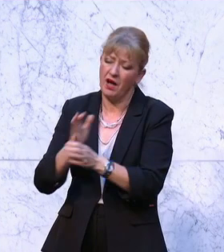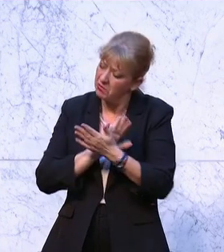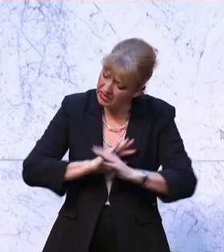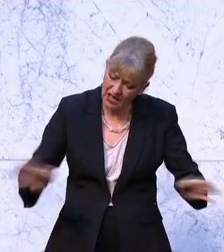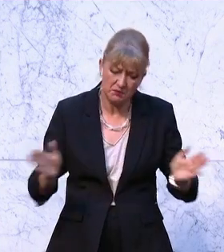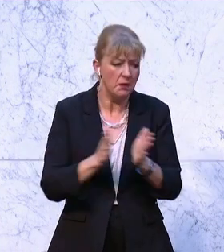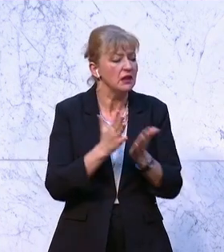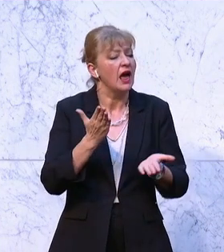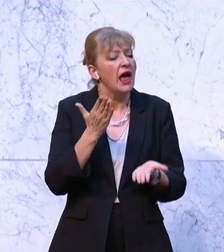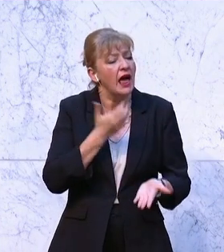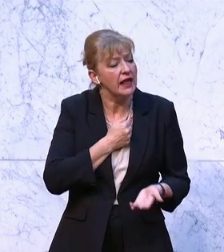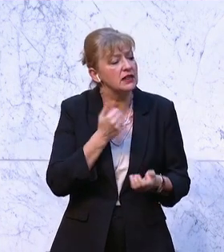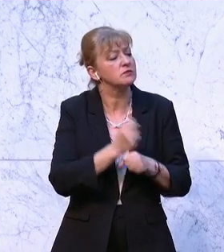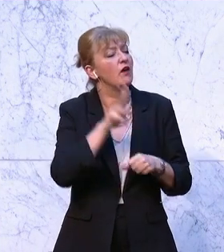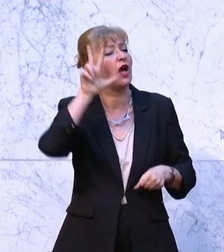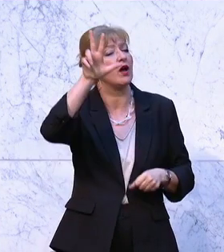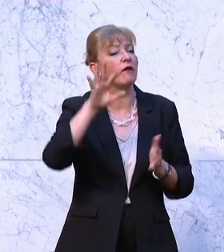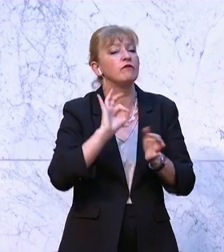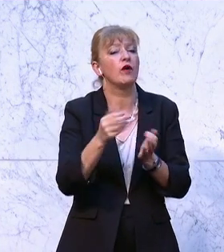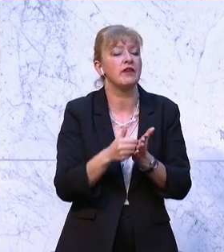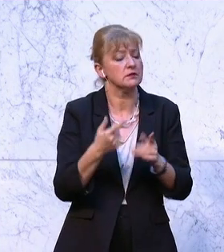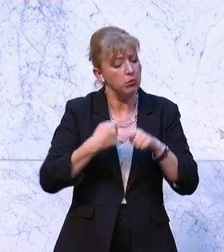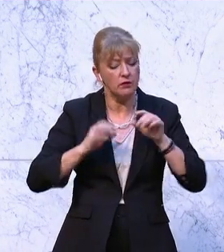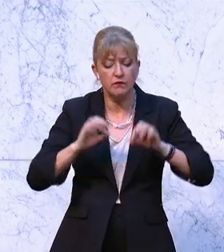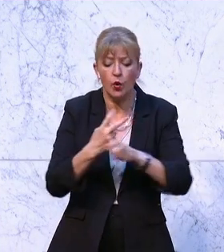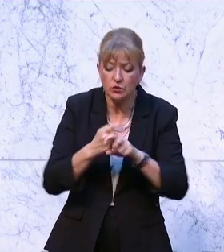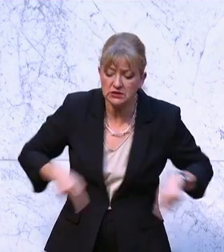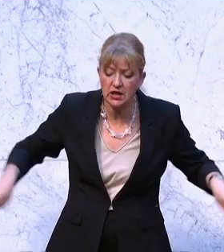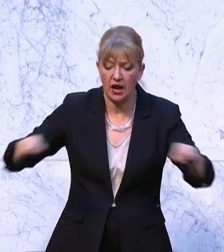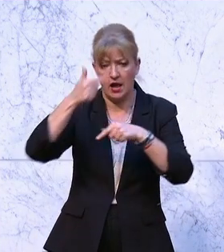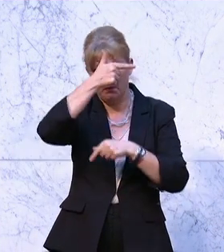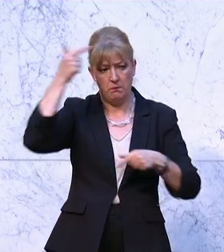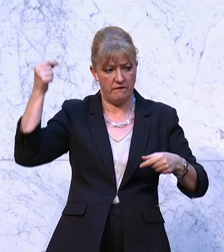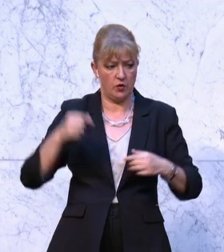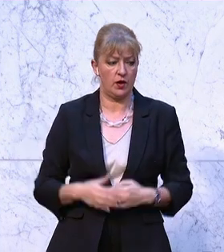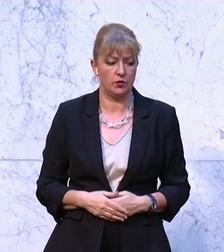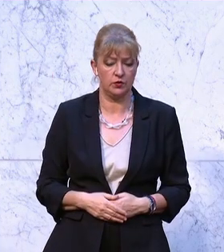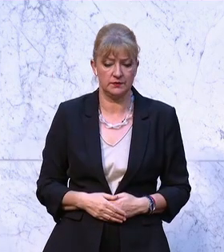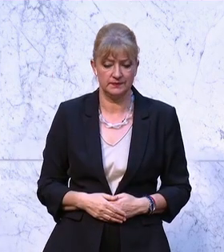endlich das, wofür Sie angelobt sind, Politik für die österreichische Bevölkerung.